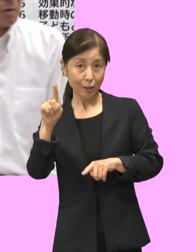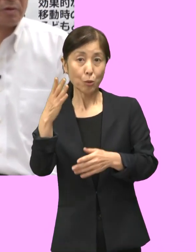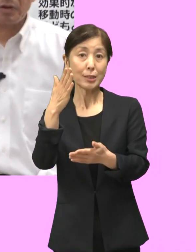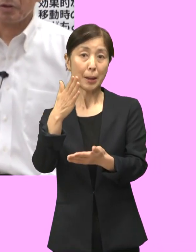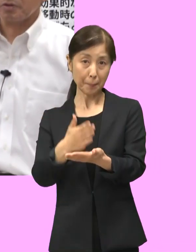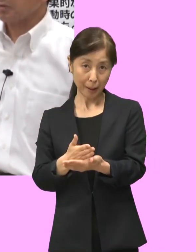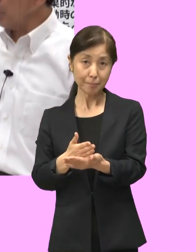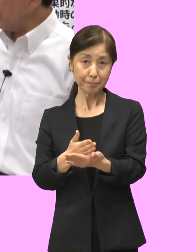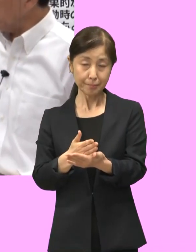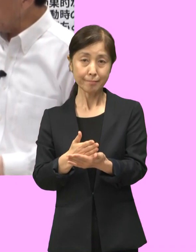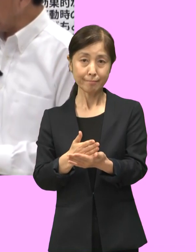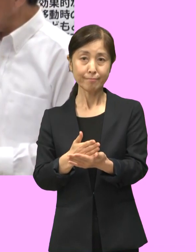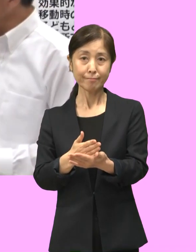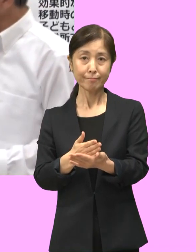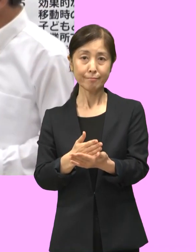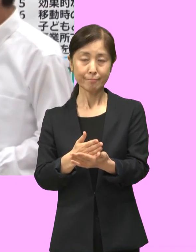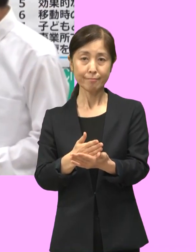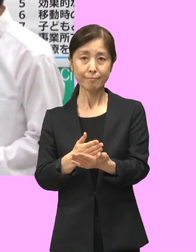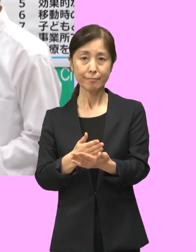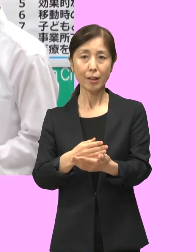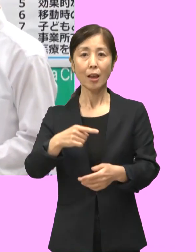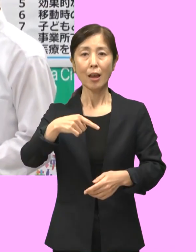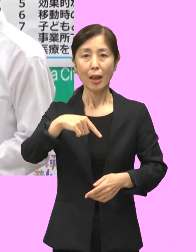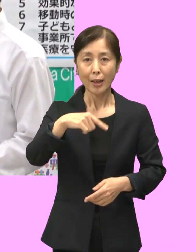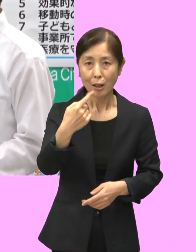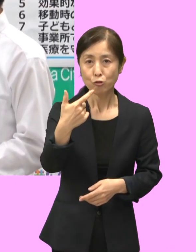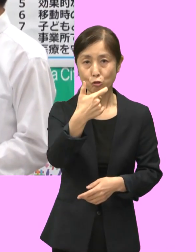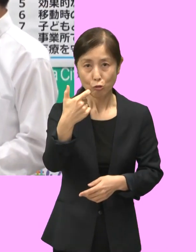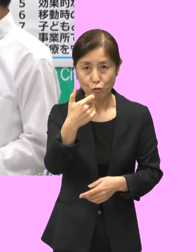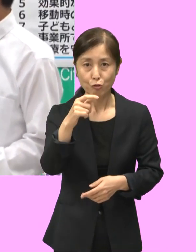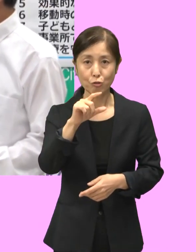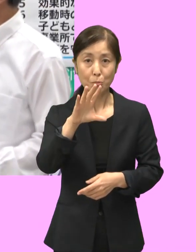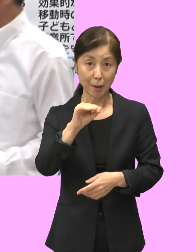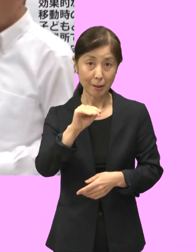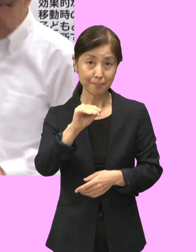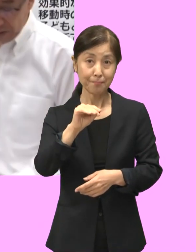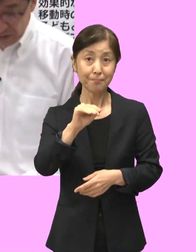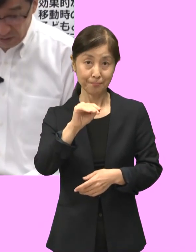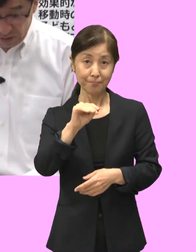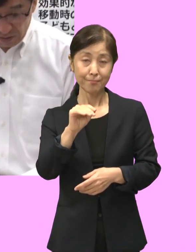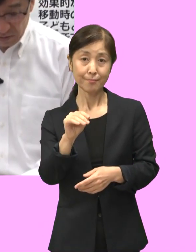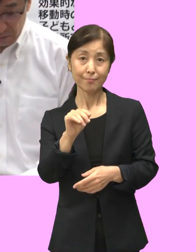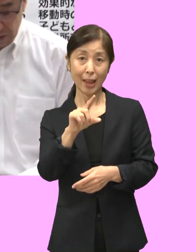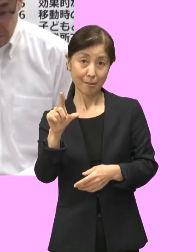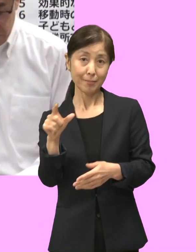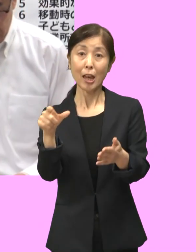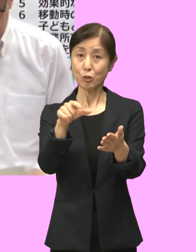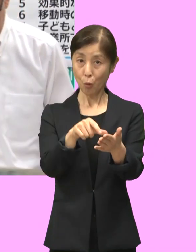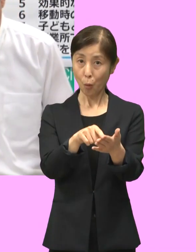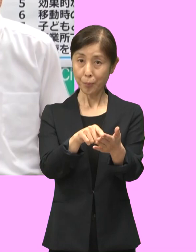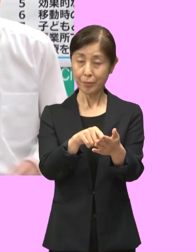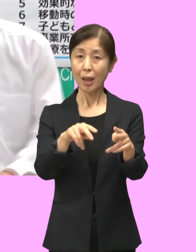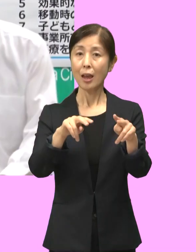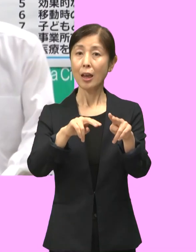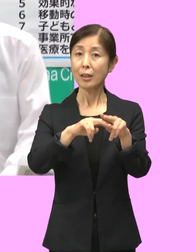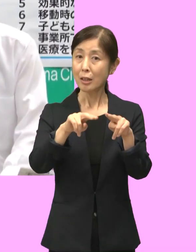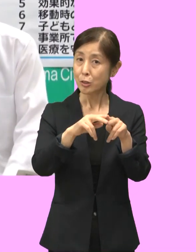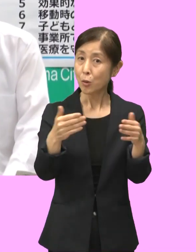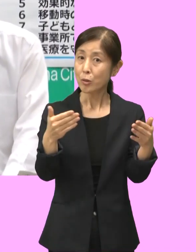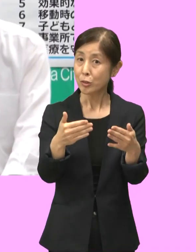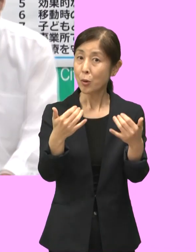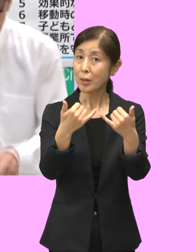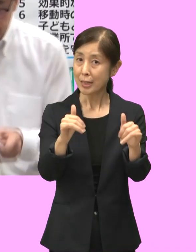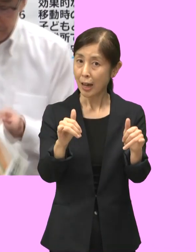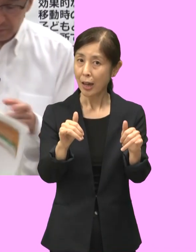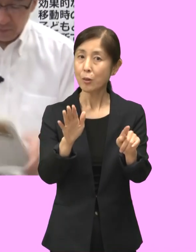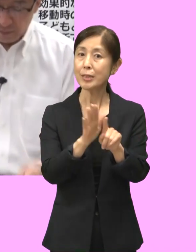をするということで、160万円を計上して、鉄道事業者への支援をいた